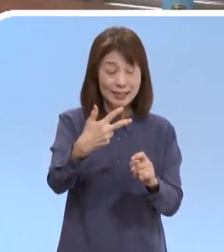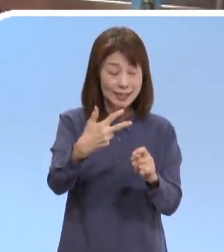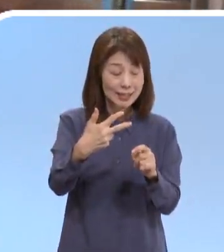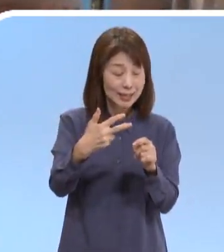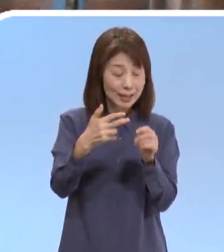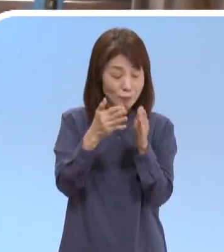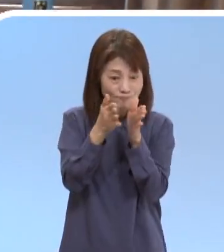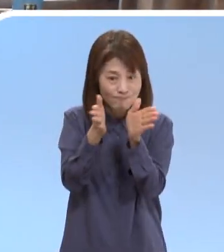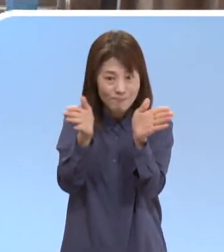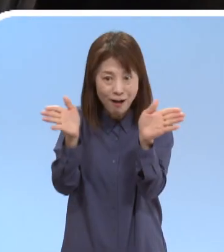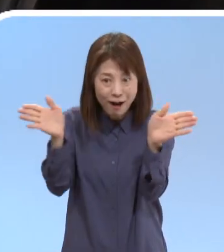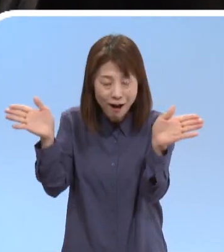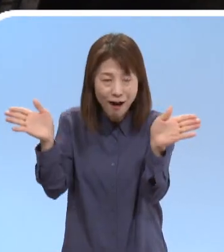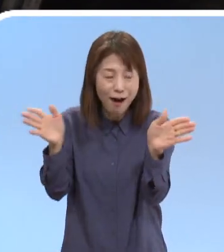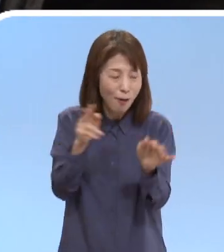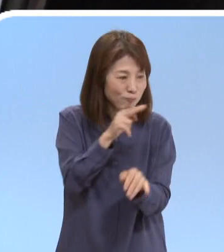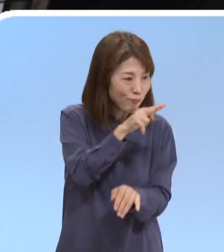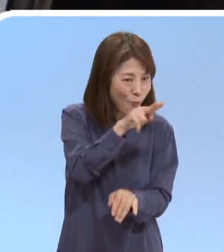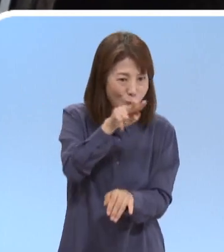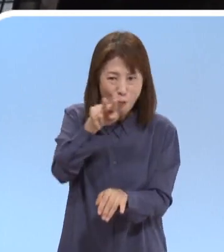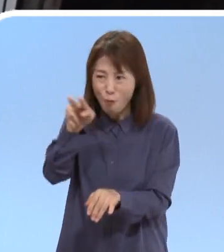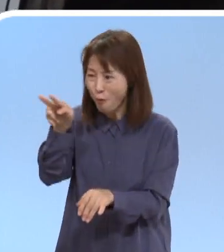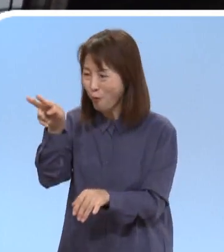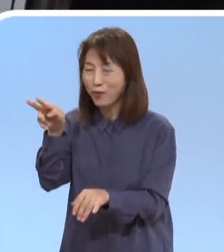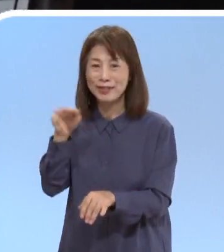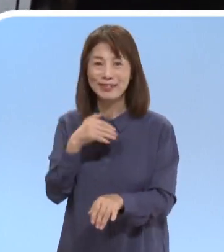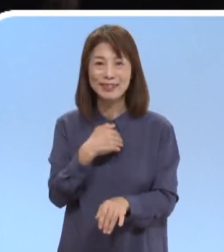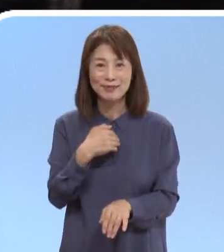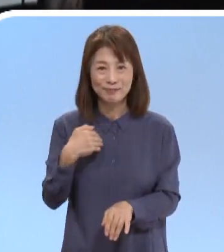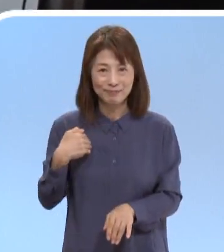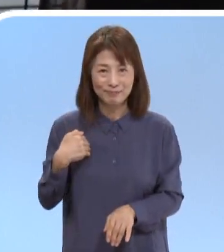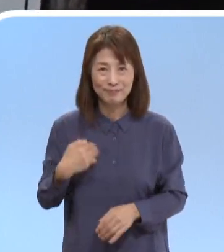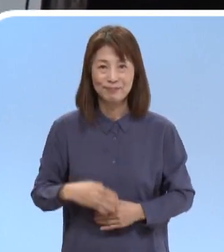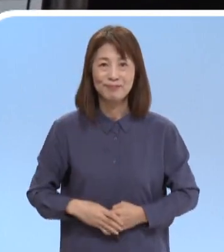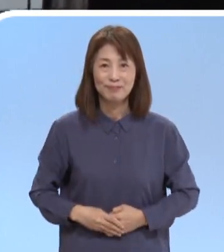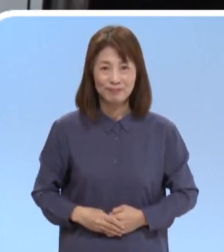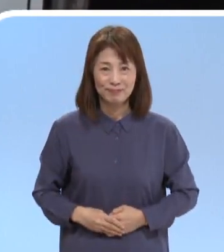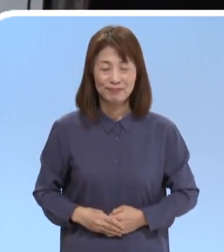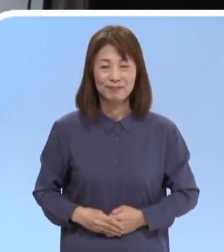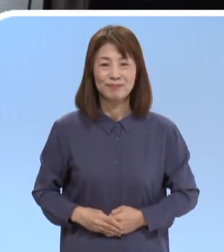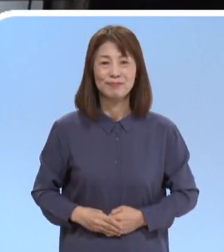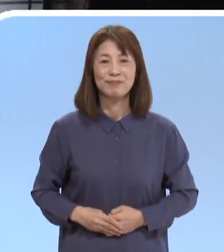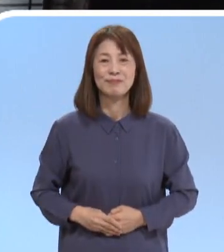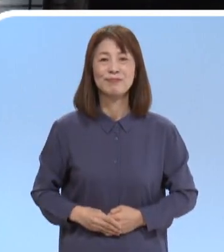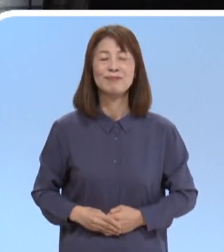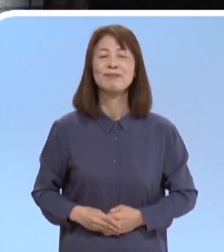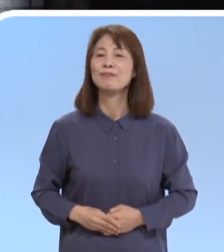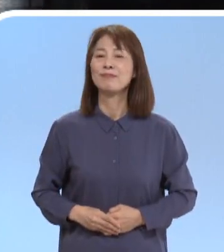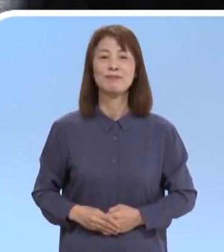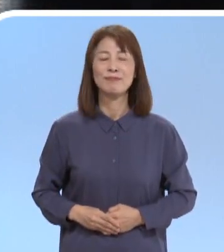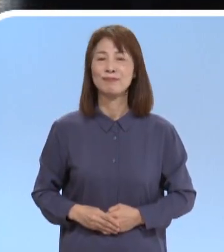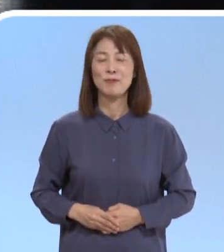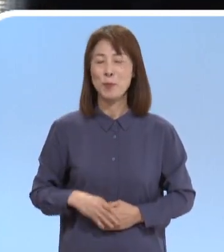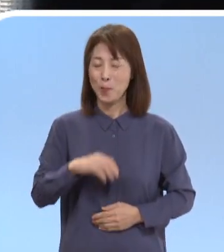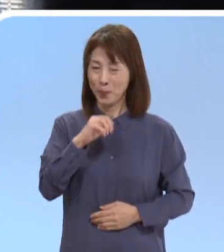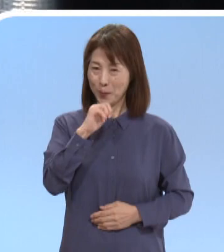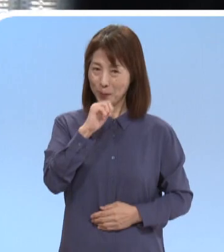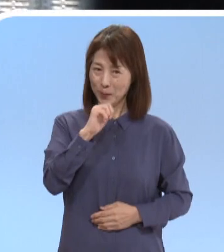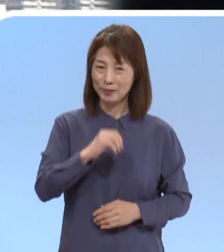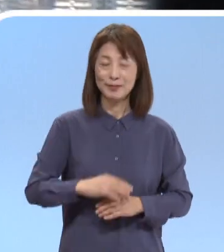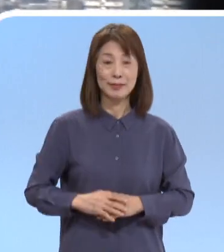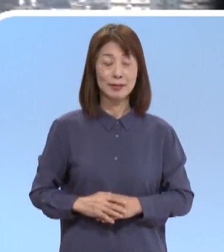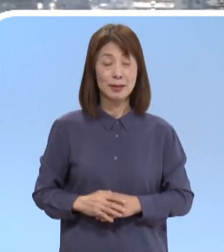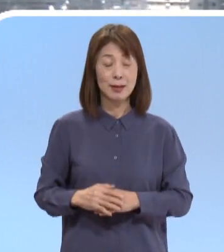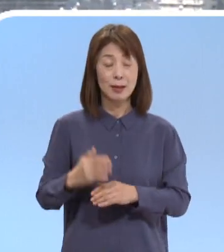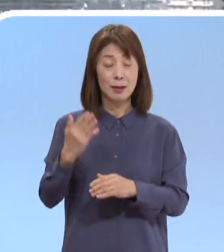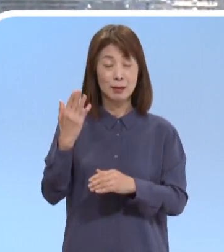やー、天下取りましたな、これ。あー、これはすごい絶景ですもんね。 江